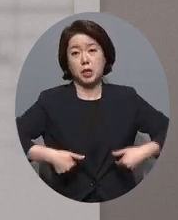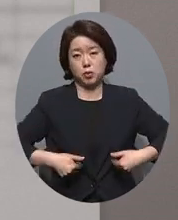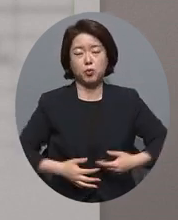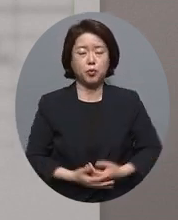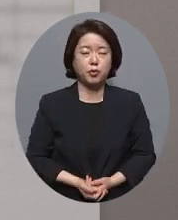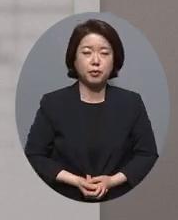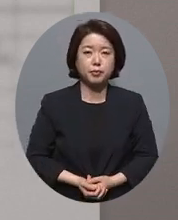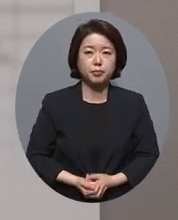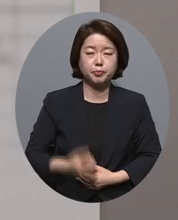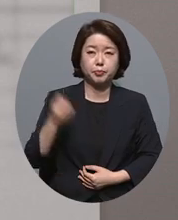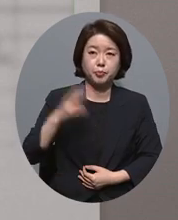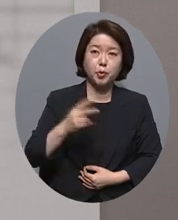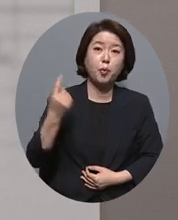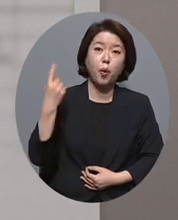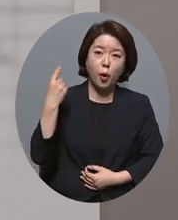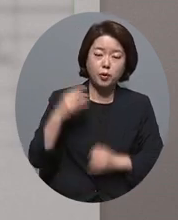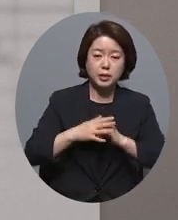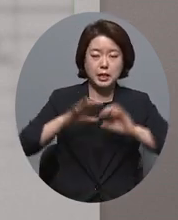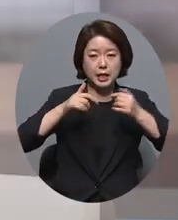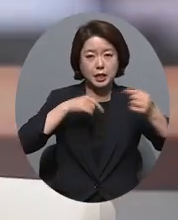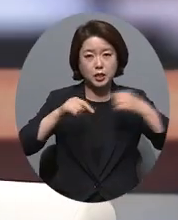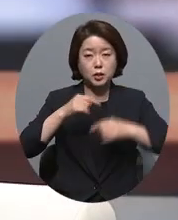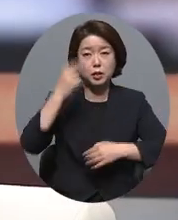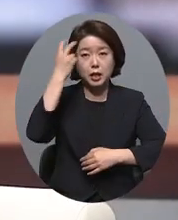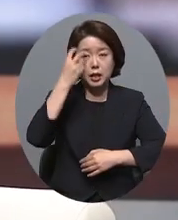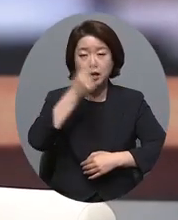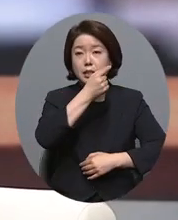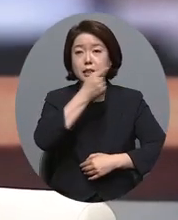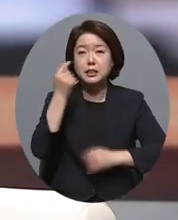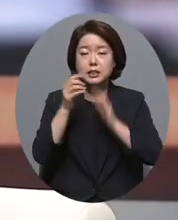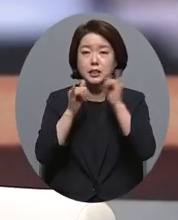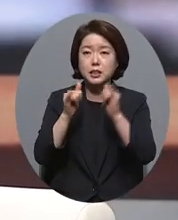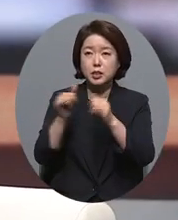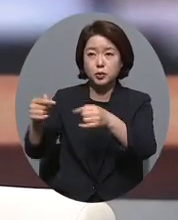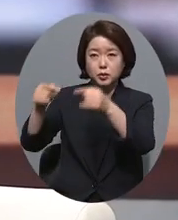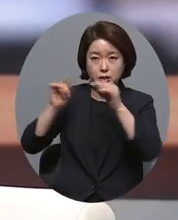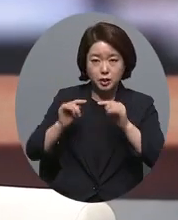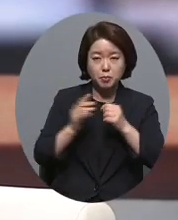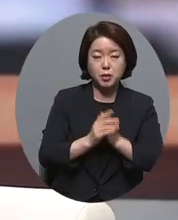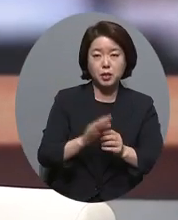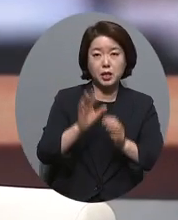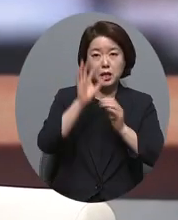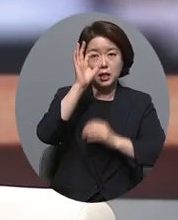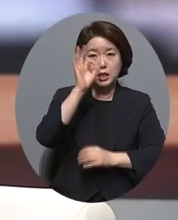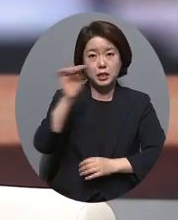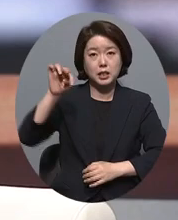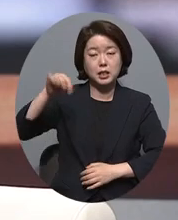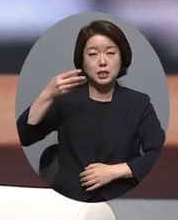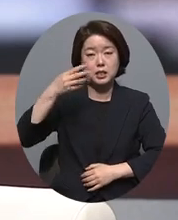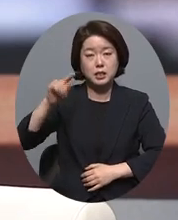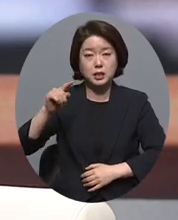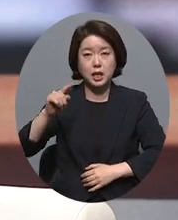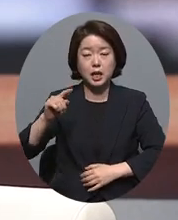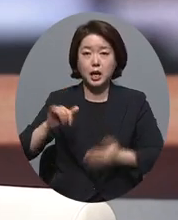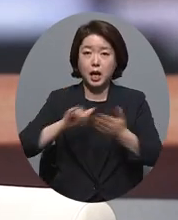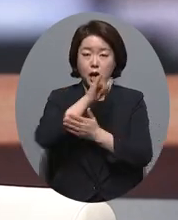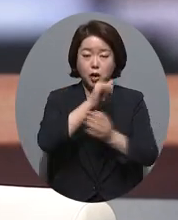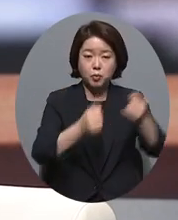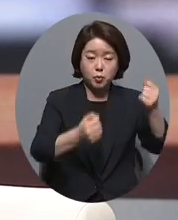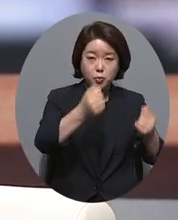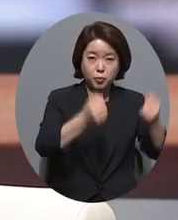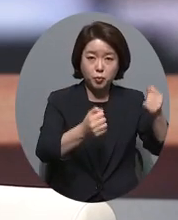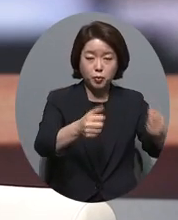그리고 어제 국감 증인으로 출석한 이스타항공 조동사 노조위원장